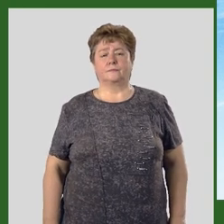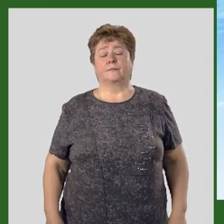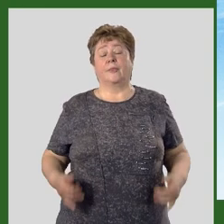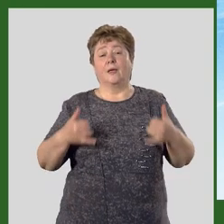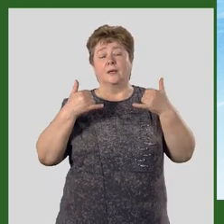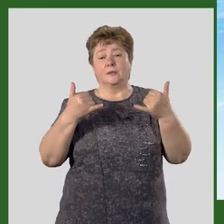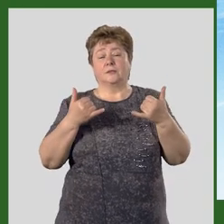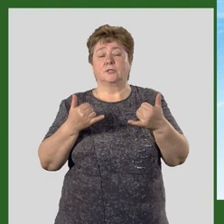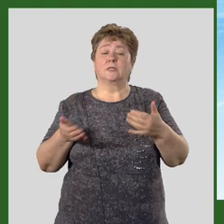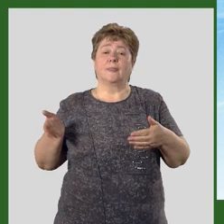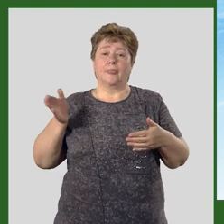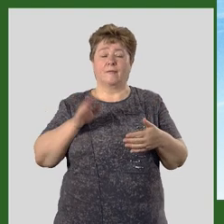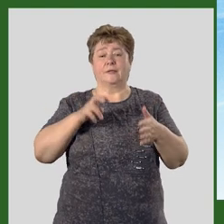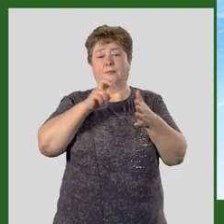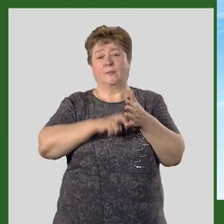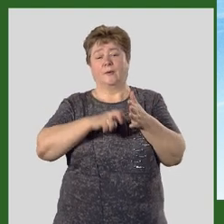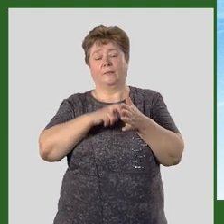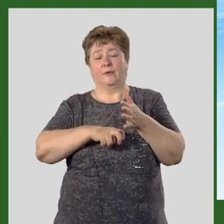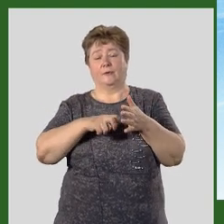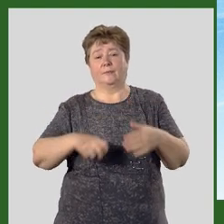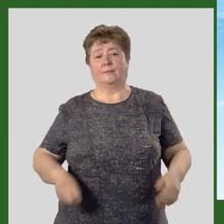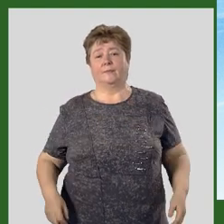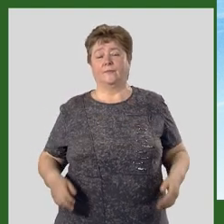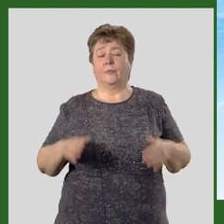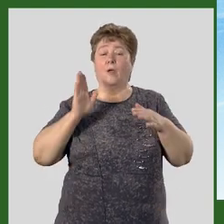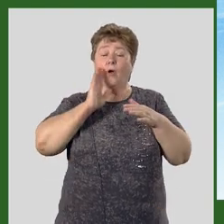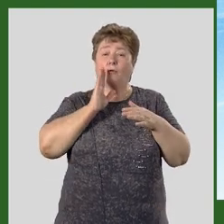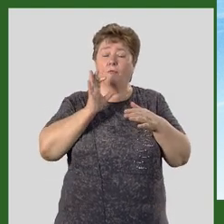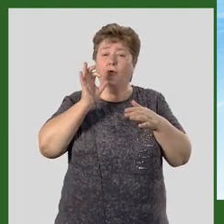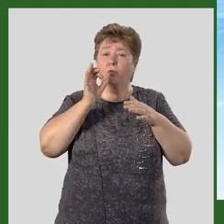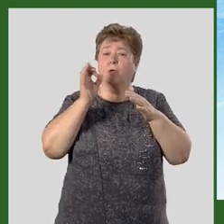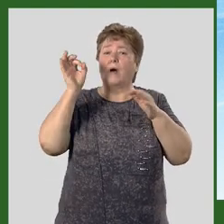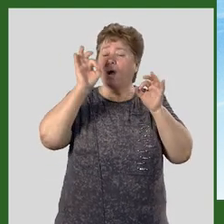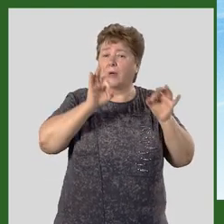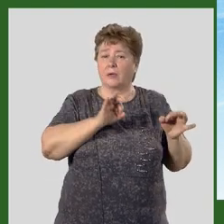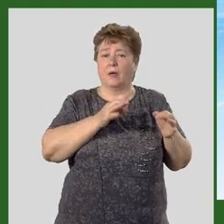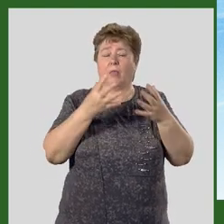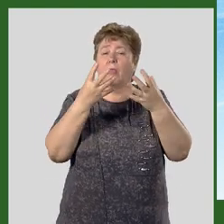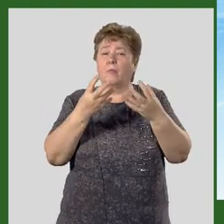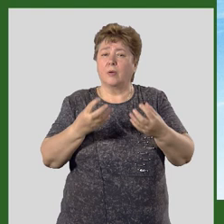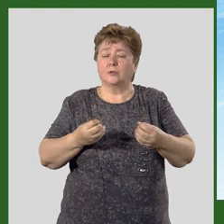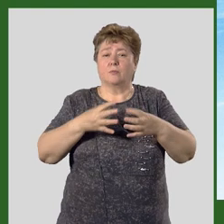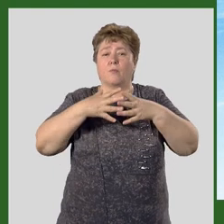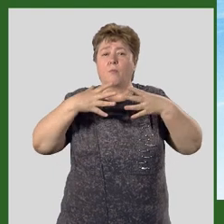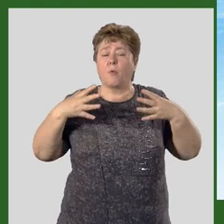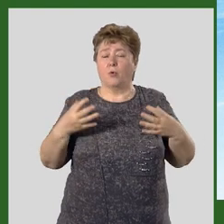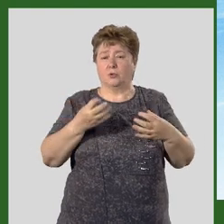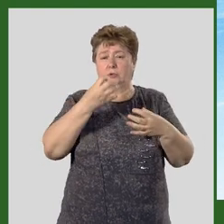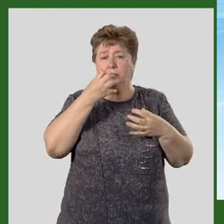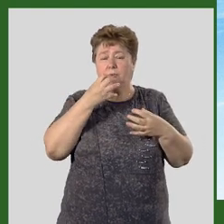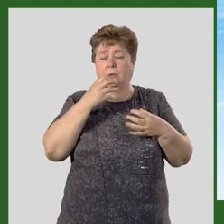А теперь давайте проверим. Воды океана поглощает больше